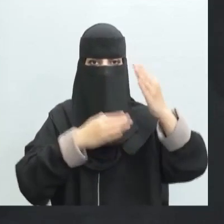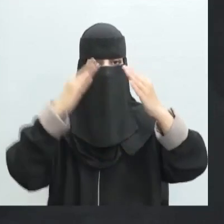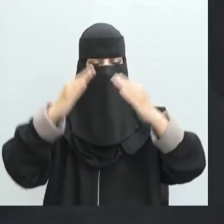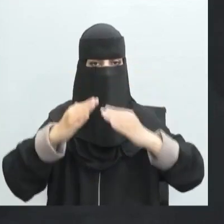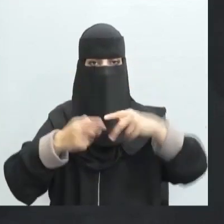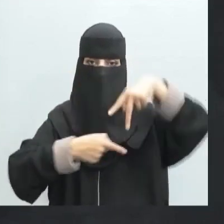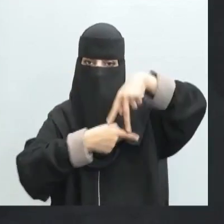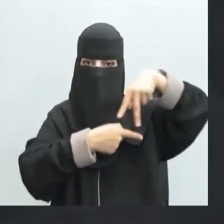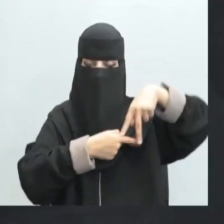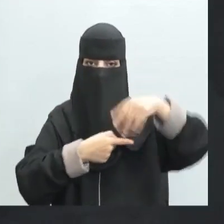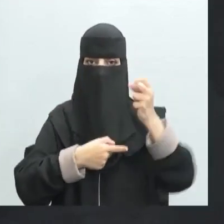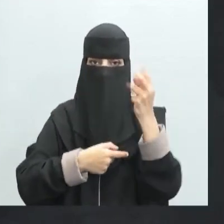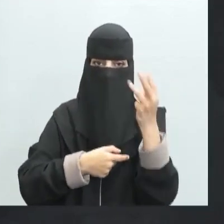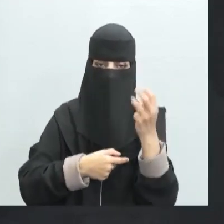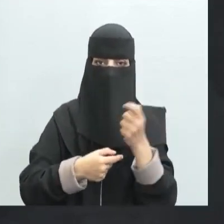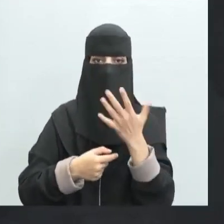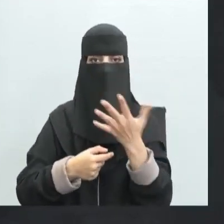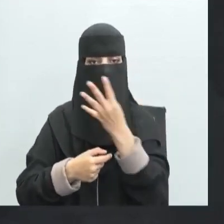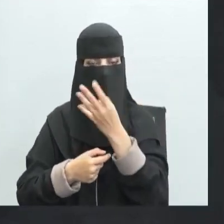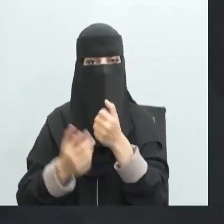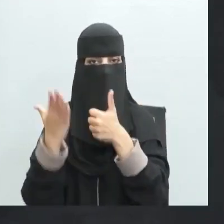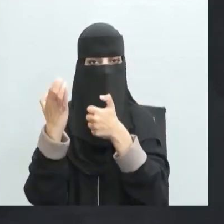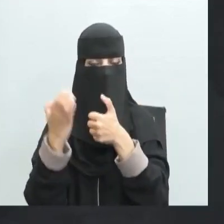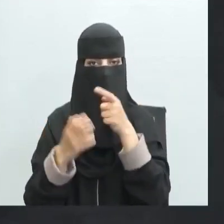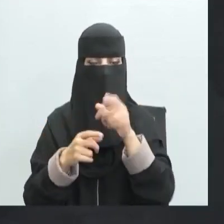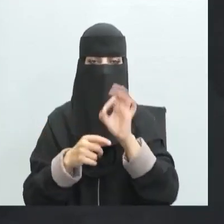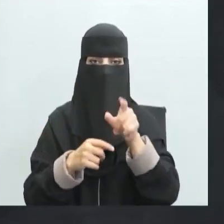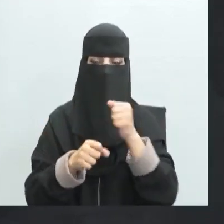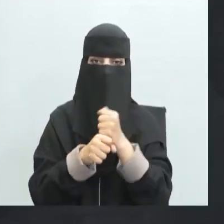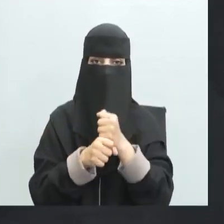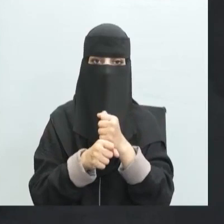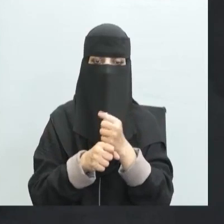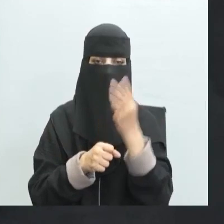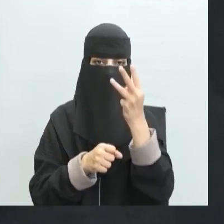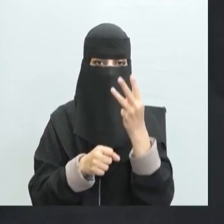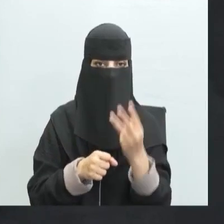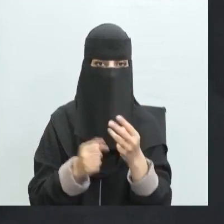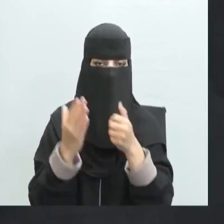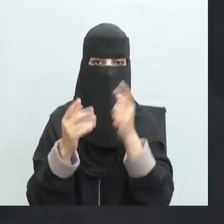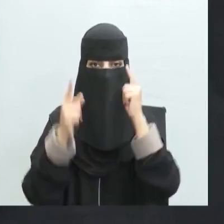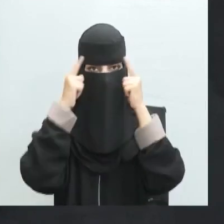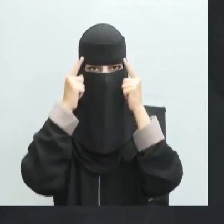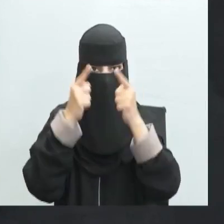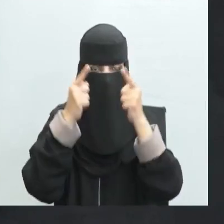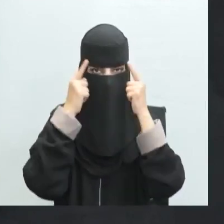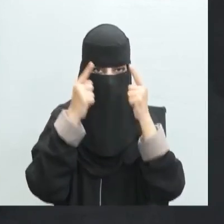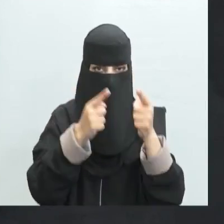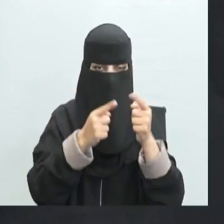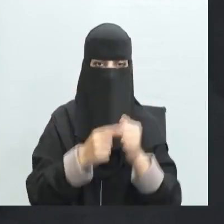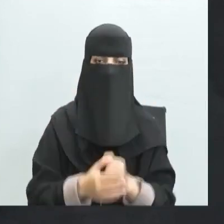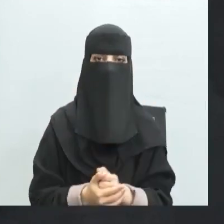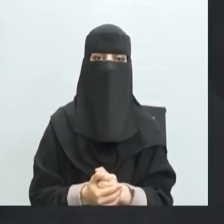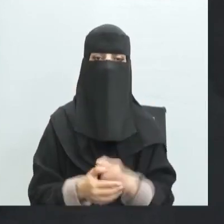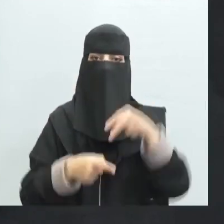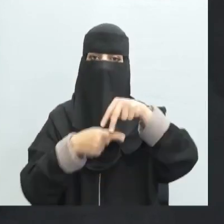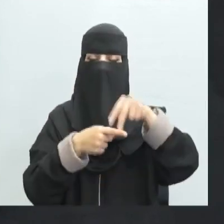الزوايا ال 30 وال 45 وال 60 هي تعتبر من الثلاثيات الشهيره او من الزوايا الشهيره